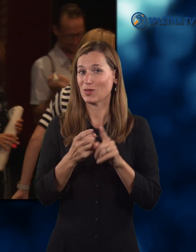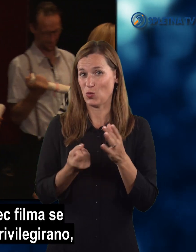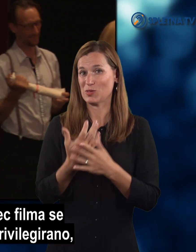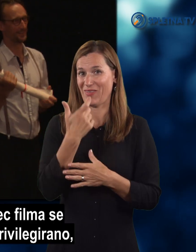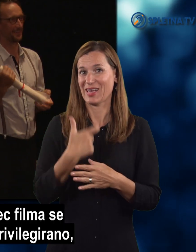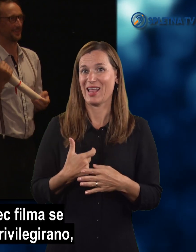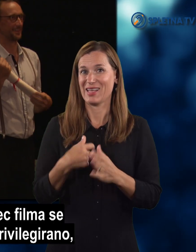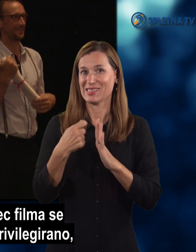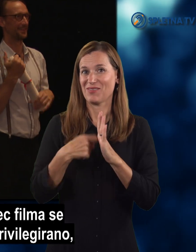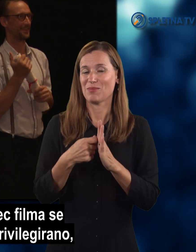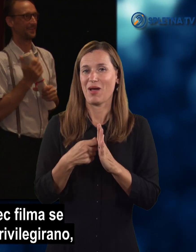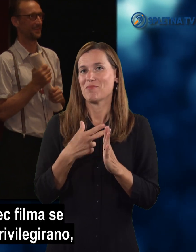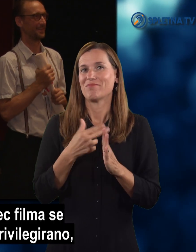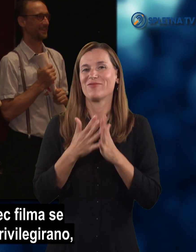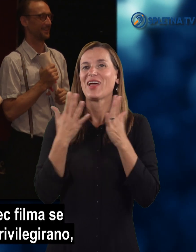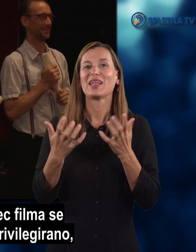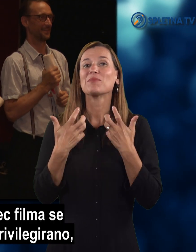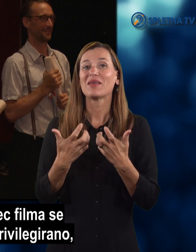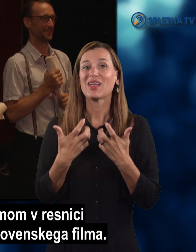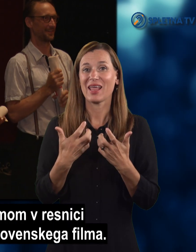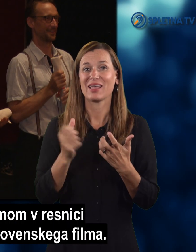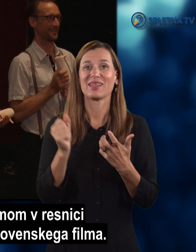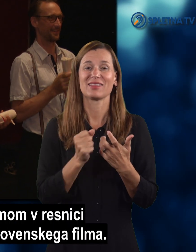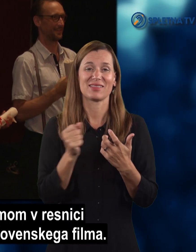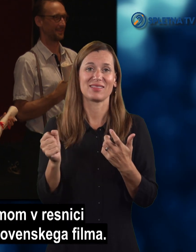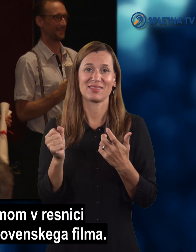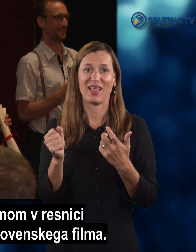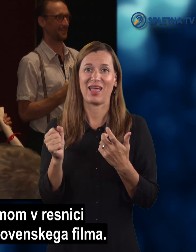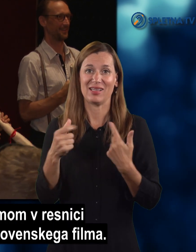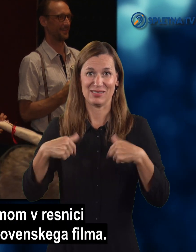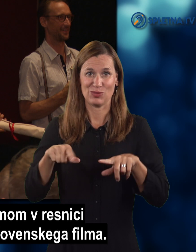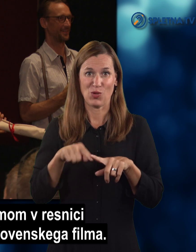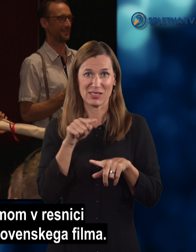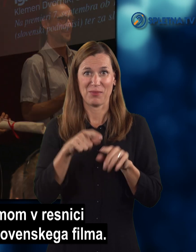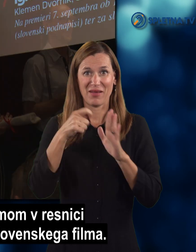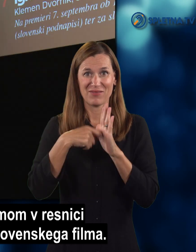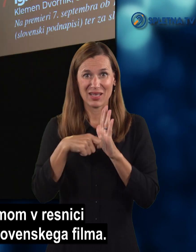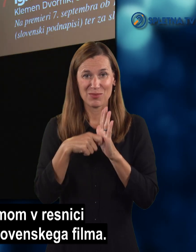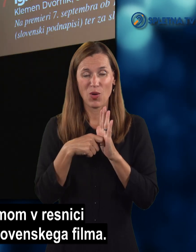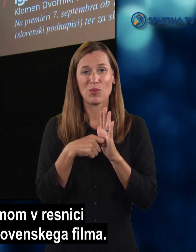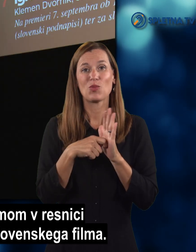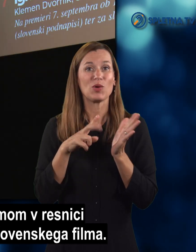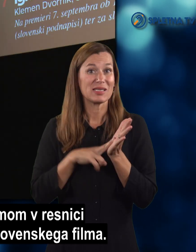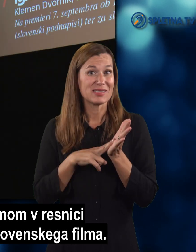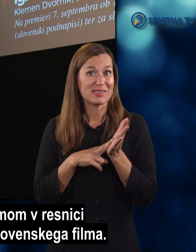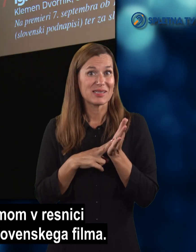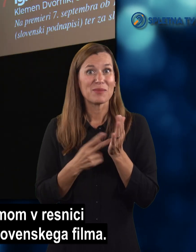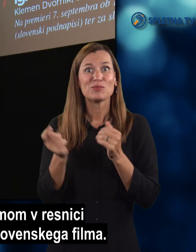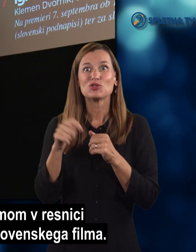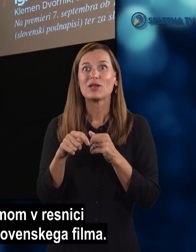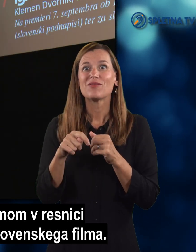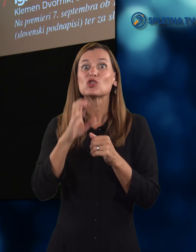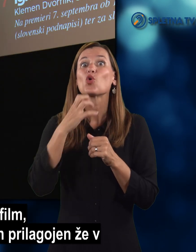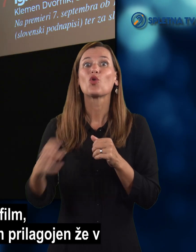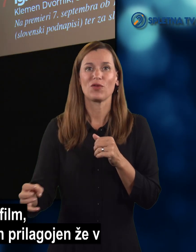Kot ustvarjalec filma se počutim zelo privilegiranega, da smo s tem filmom v resnici prišli v zgodovino